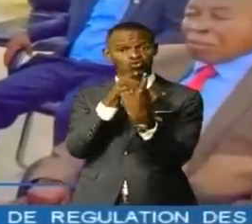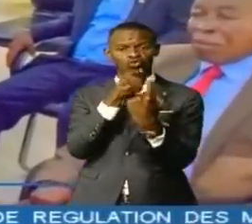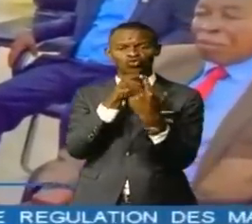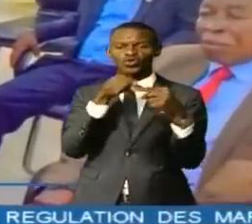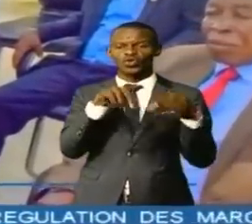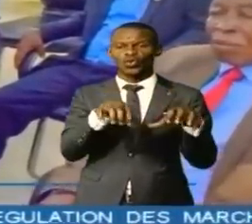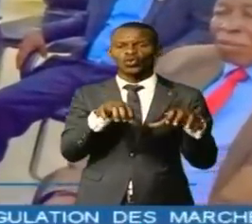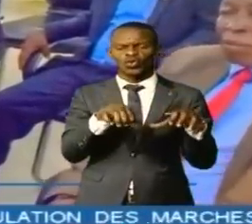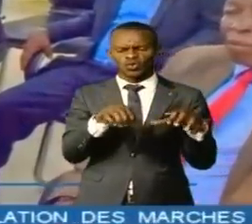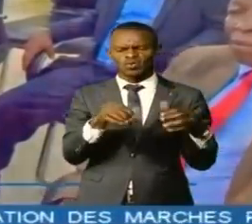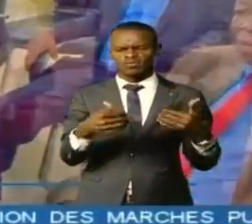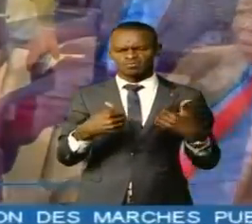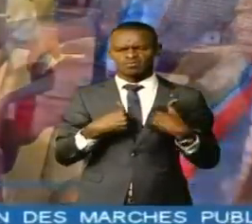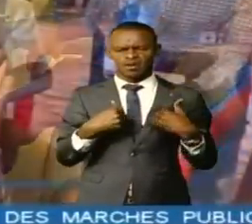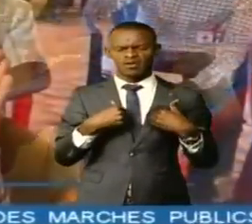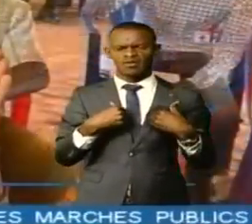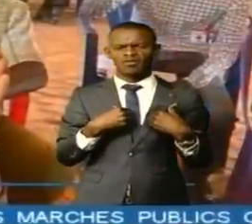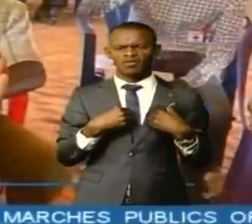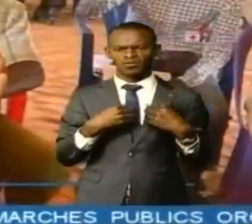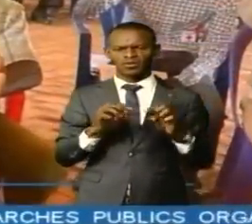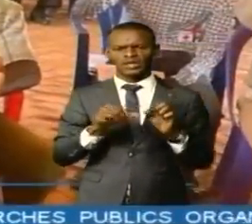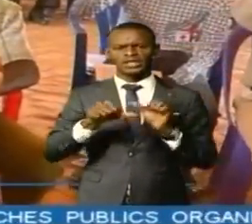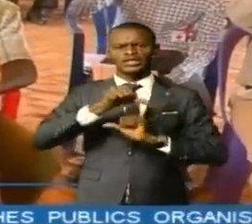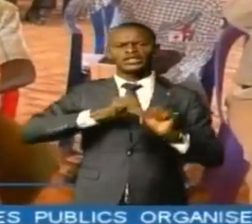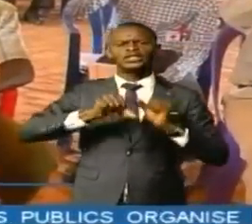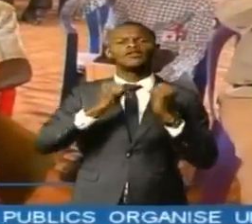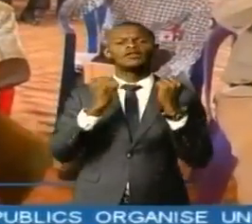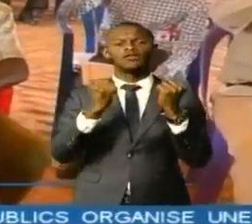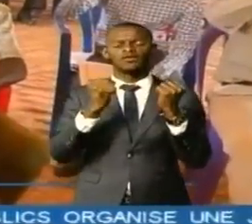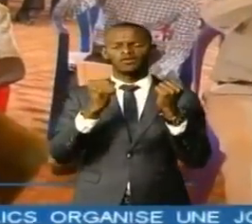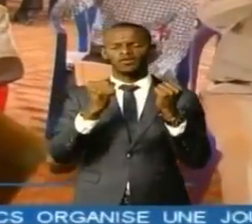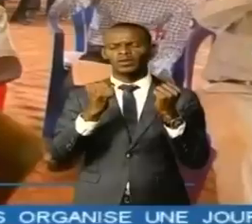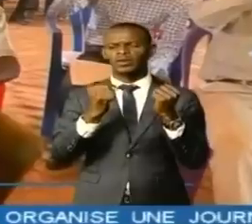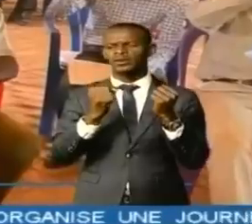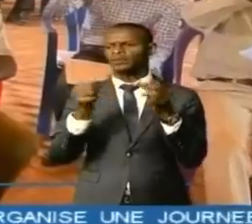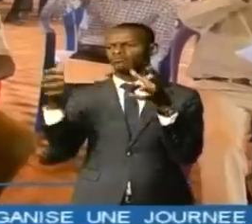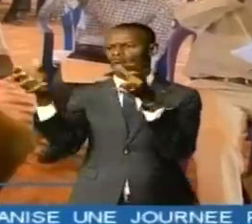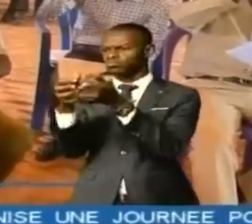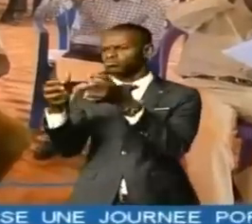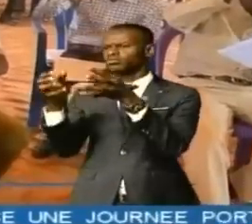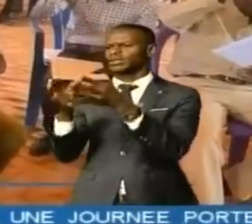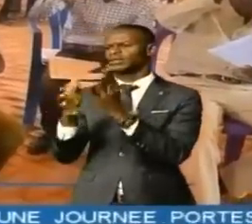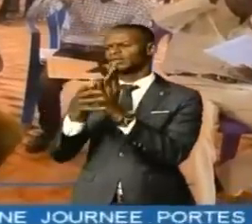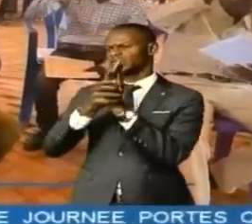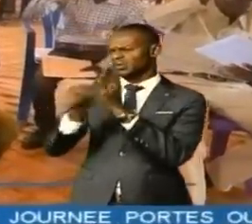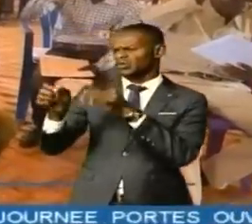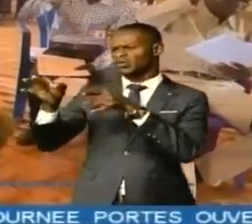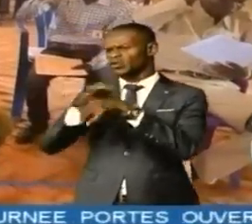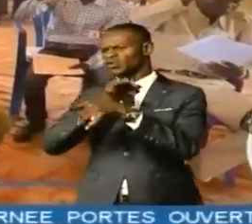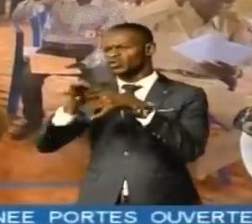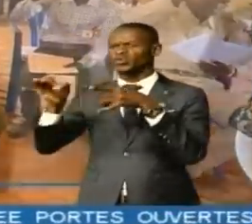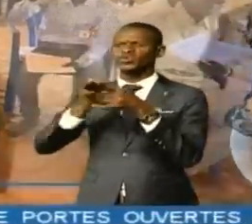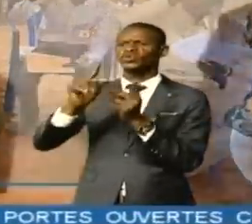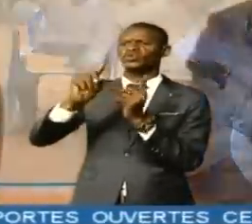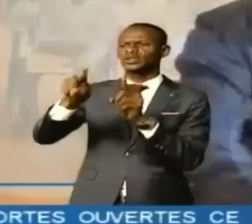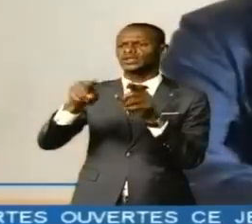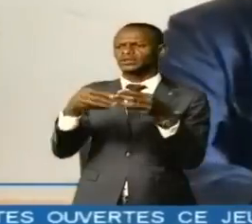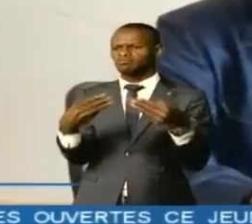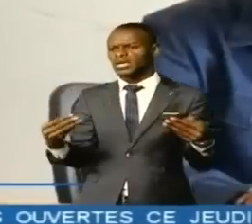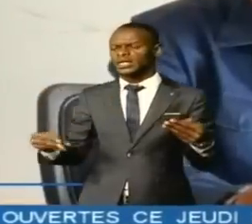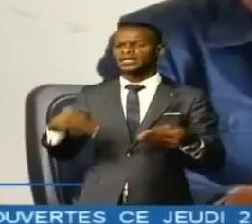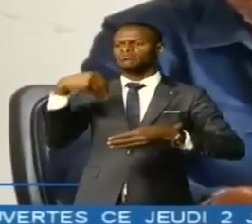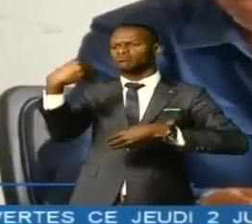ces provinces figurent les assemblées générales ordinaires, les ateliers de renforcement des capacités et aussi